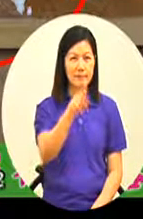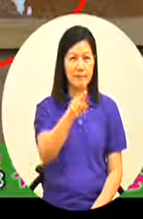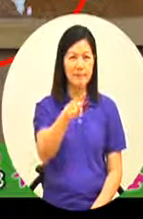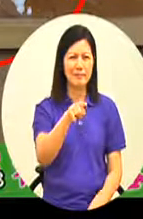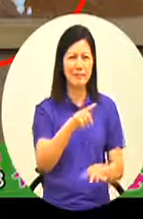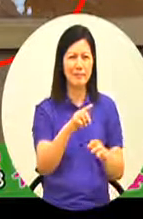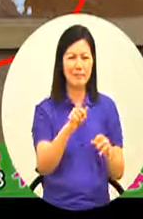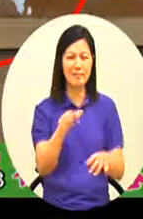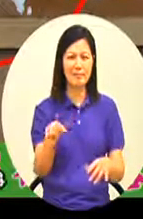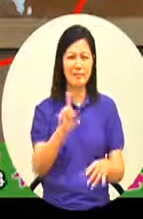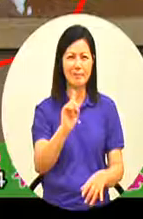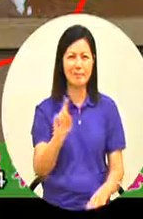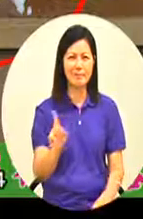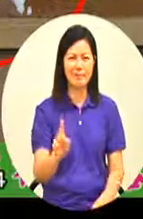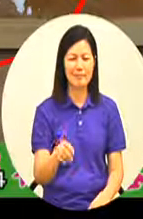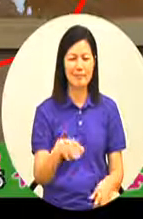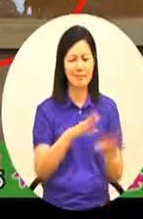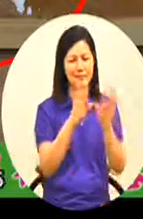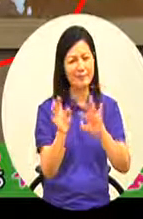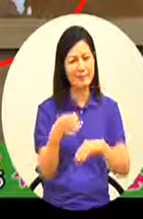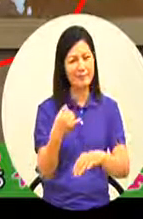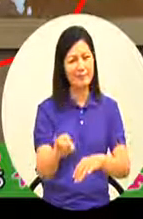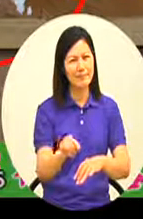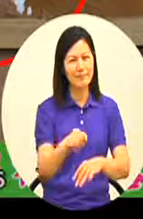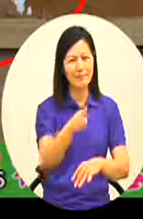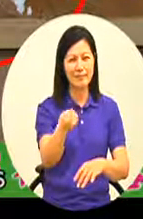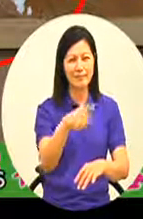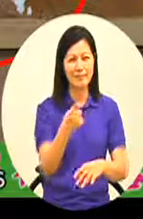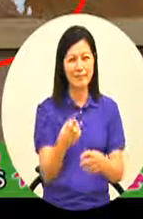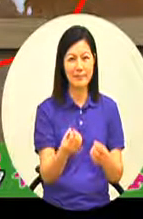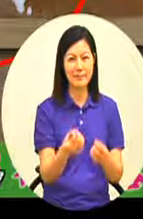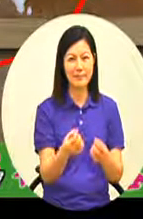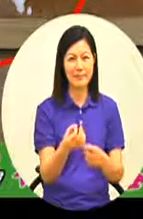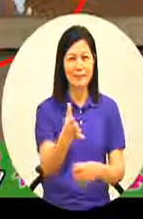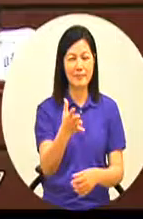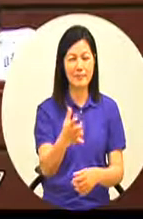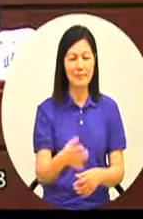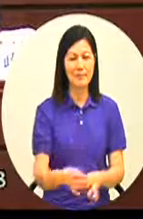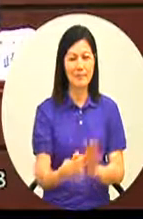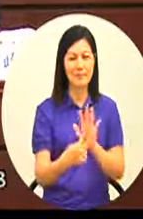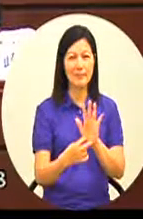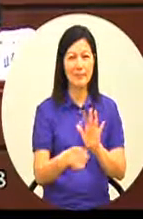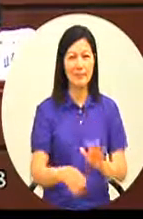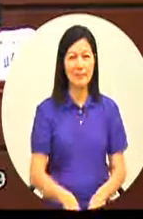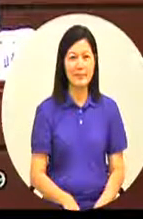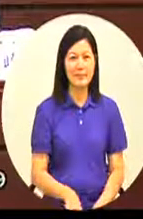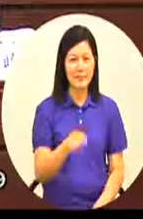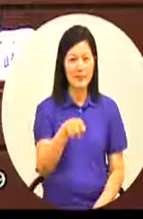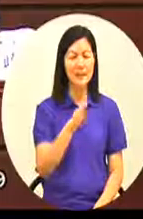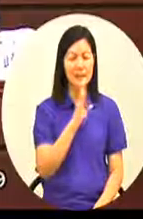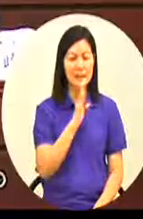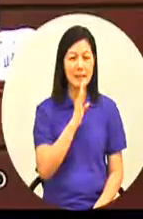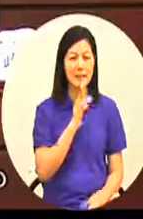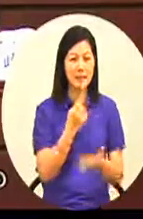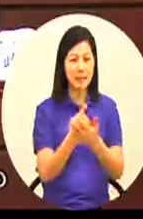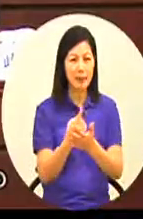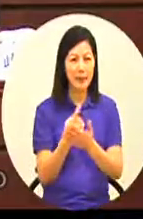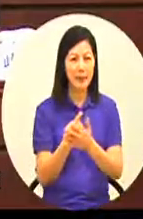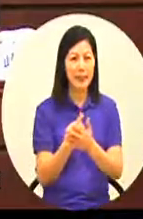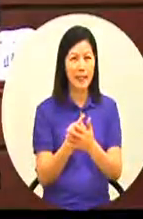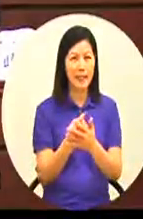件？奈安呢？这是什么东西？请你回答。 这应该是吼，每一个咱机关内